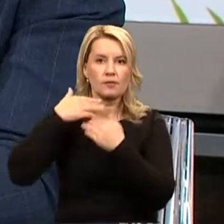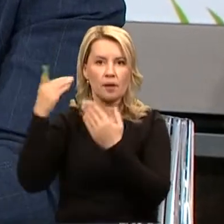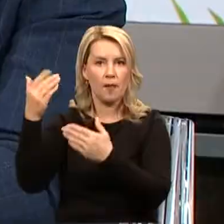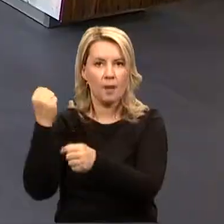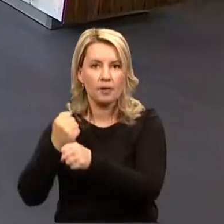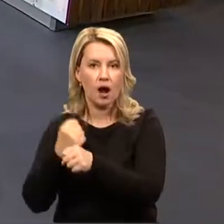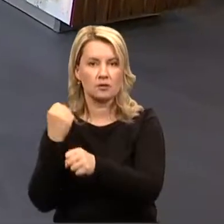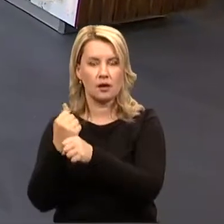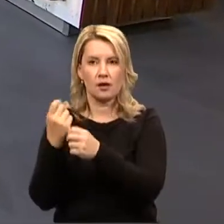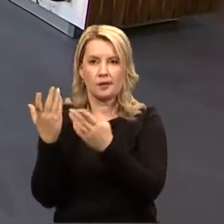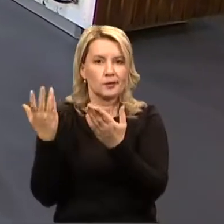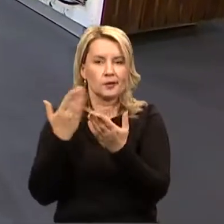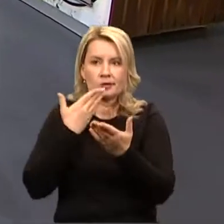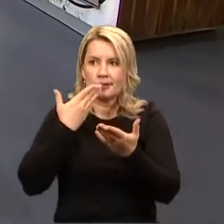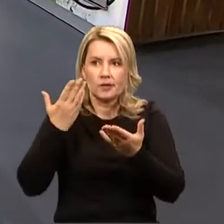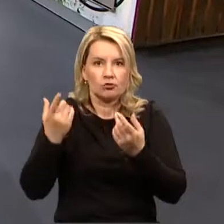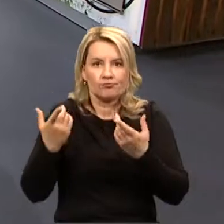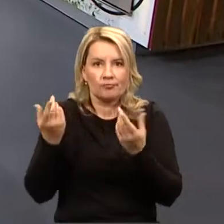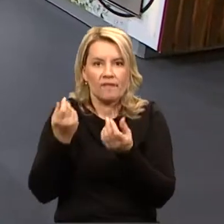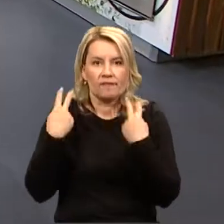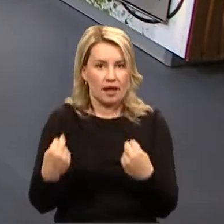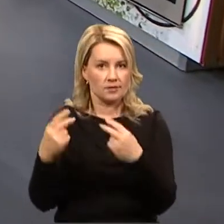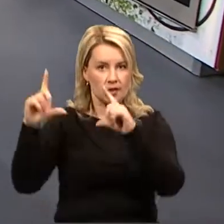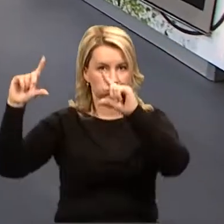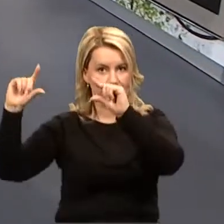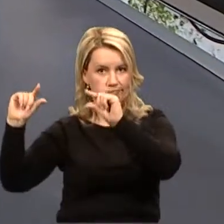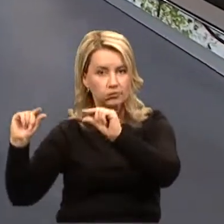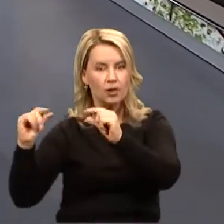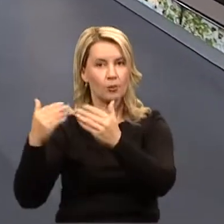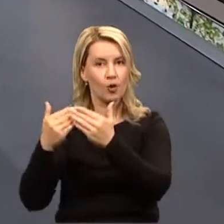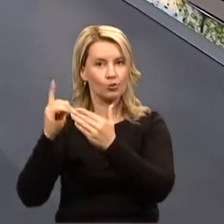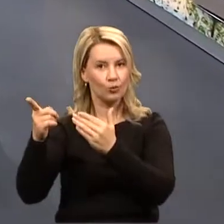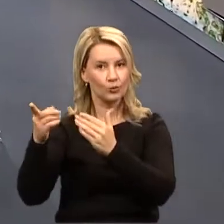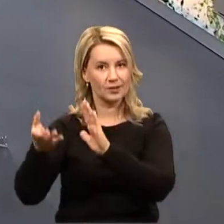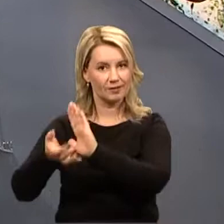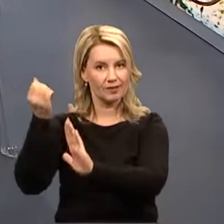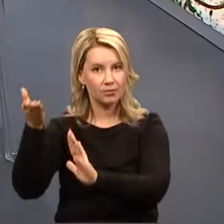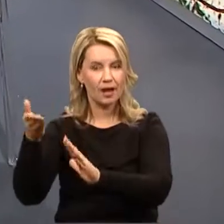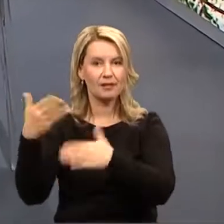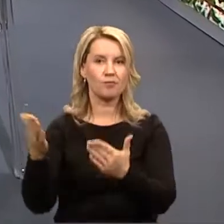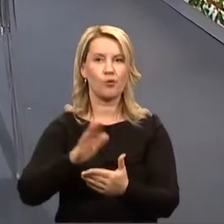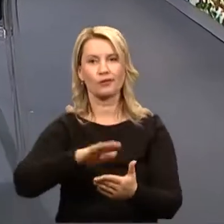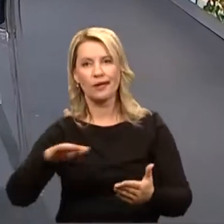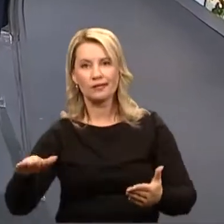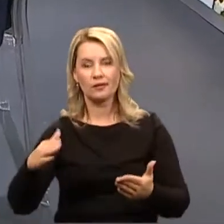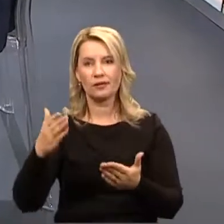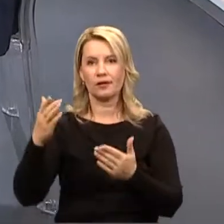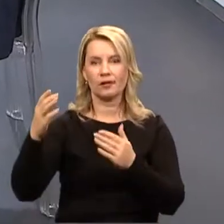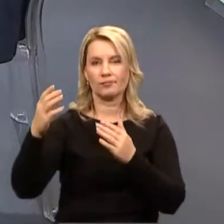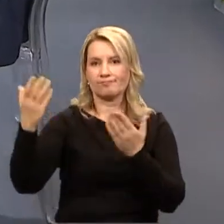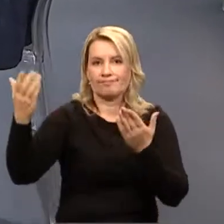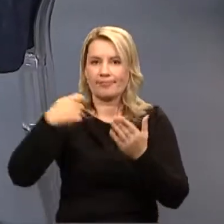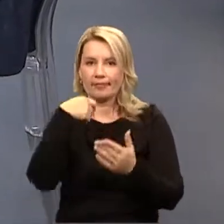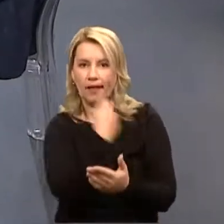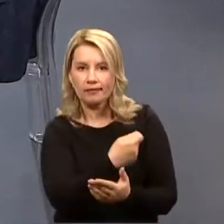dětem. A můžou i třeba děti změnit své požadavky a najednou zjistíme,